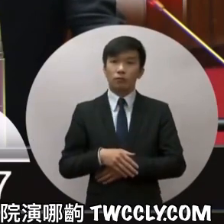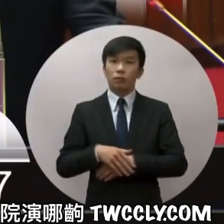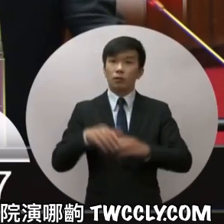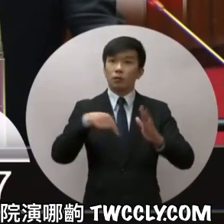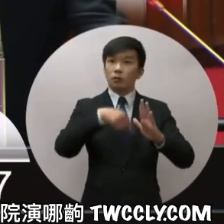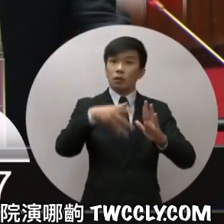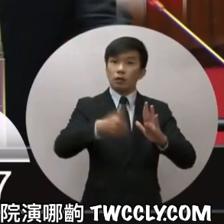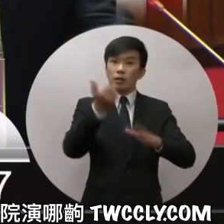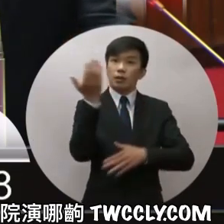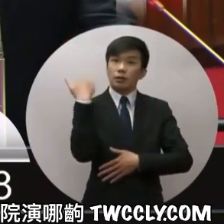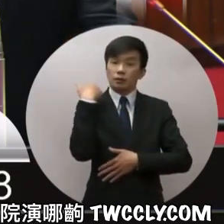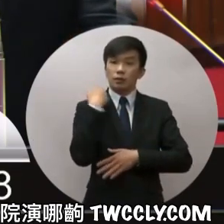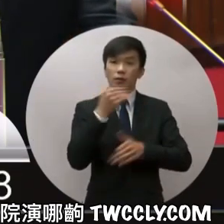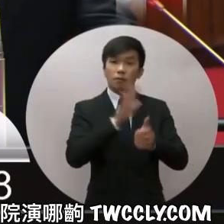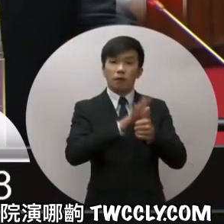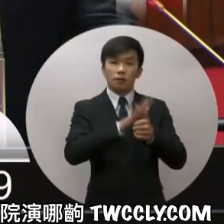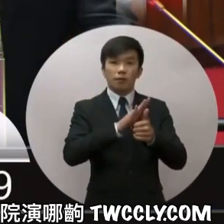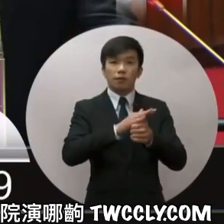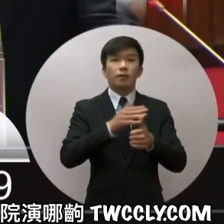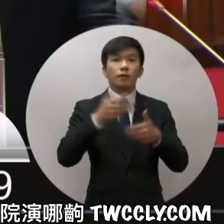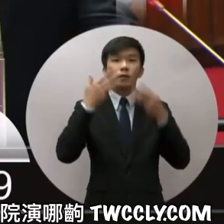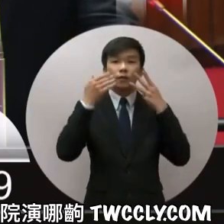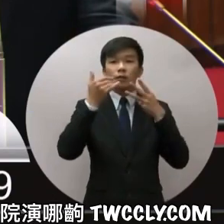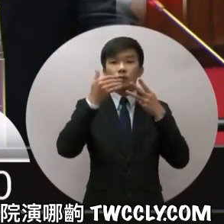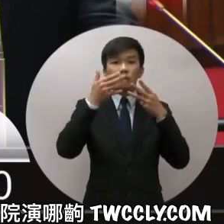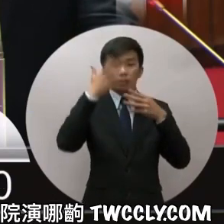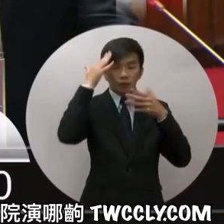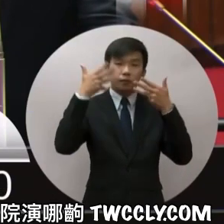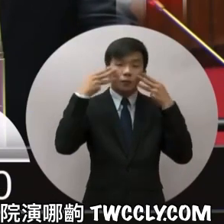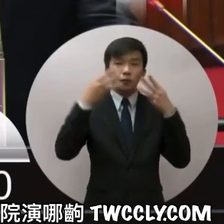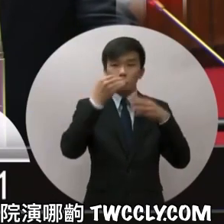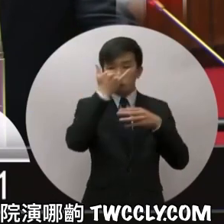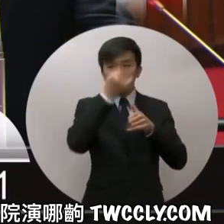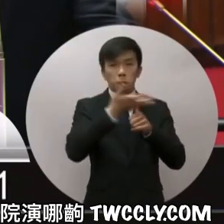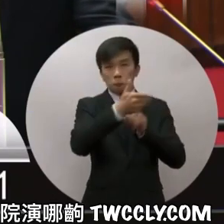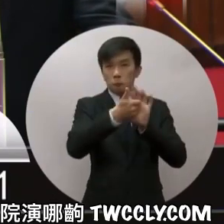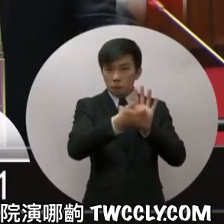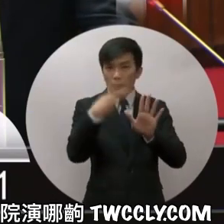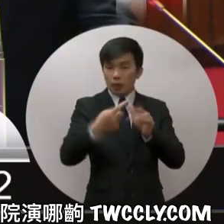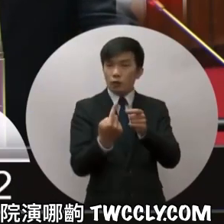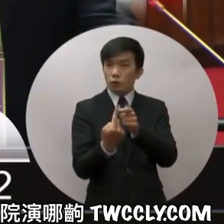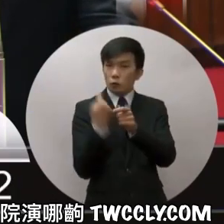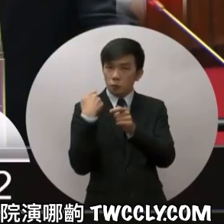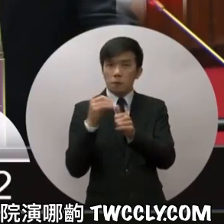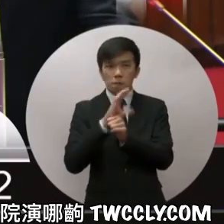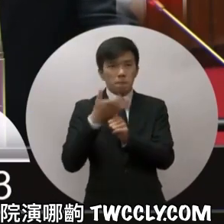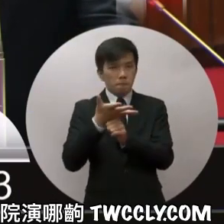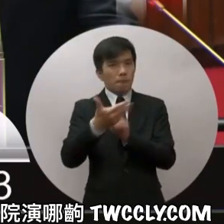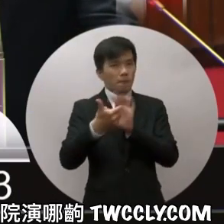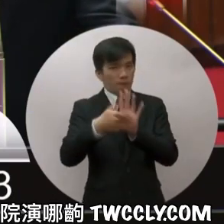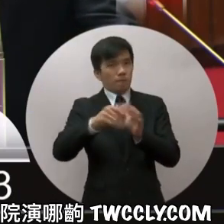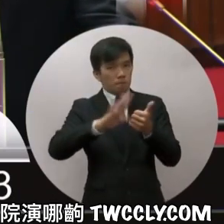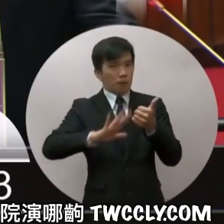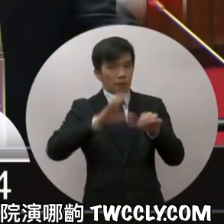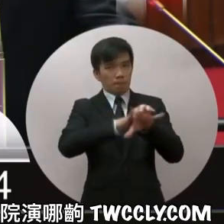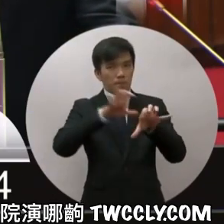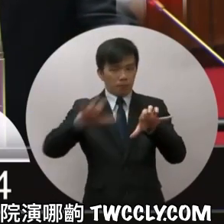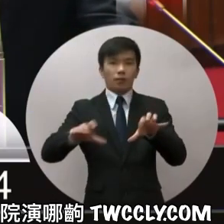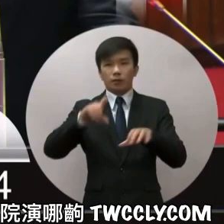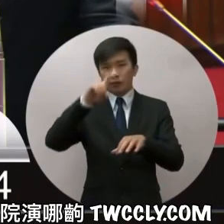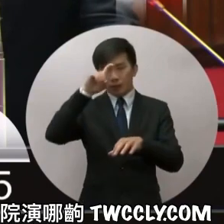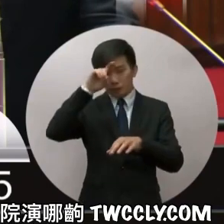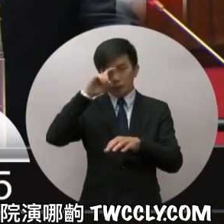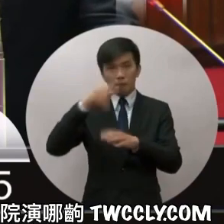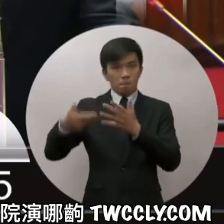當時在防疫這個非洲豬瘟還有我們現在這個COVID-19去年這個防疫的態度我們是不是有必要來提高等級